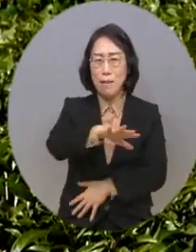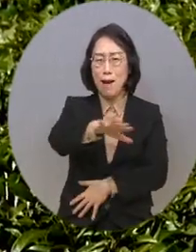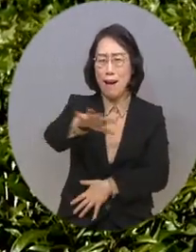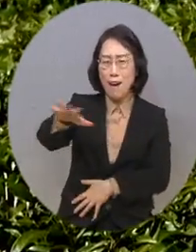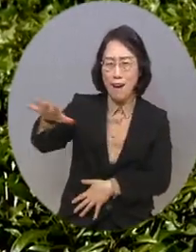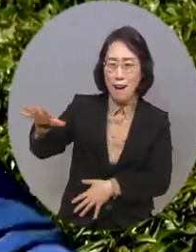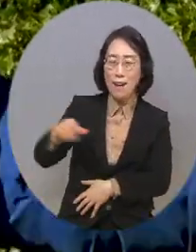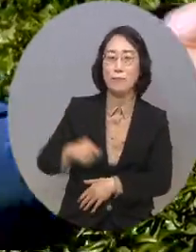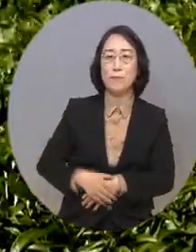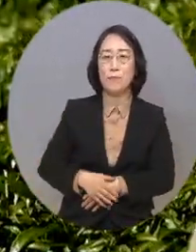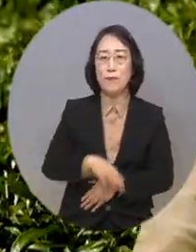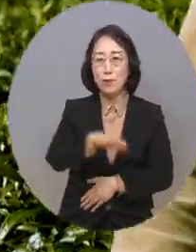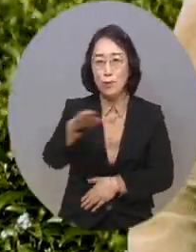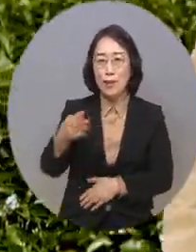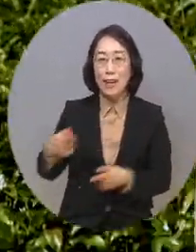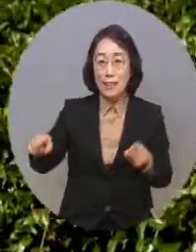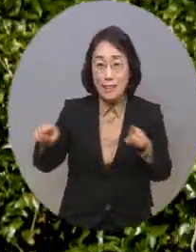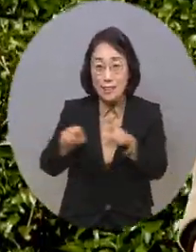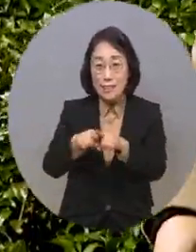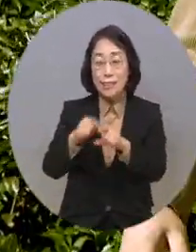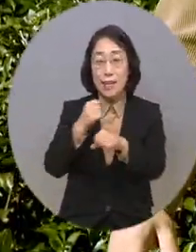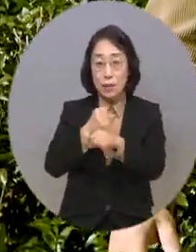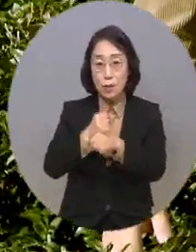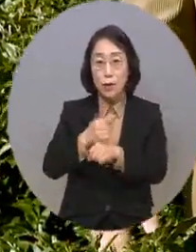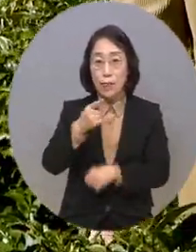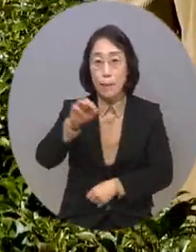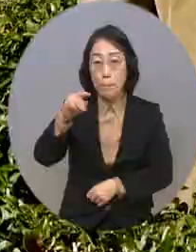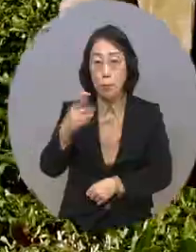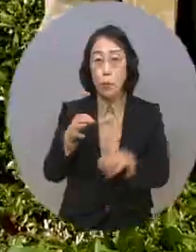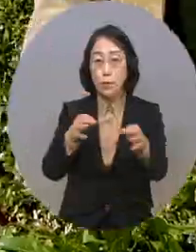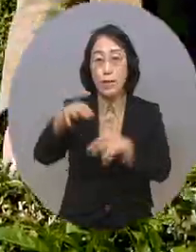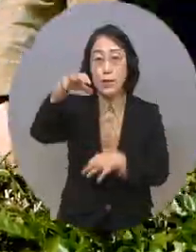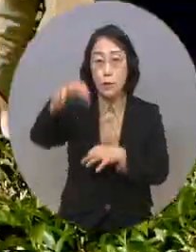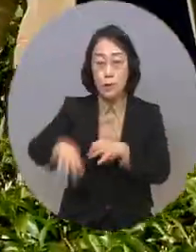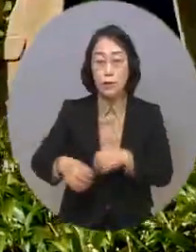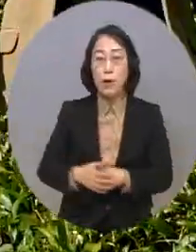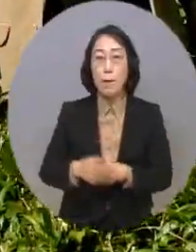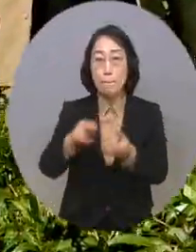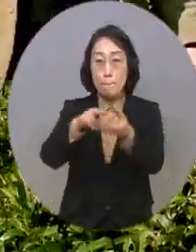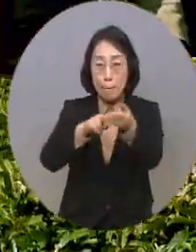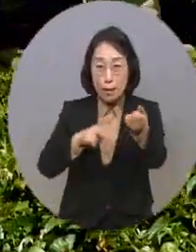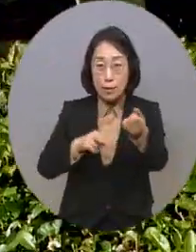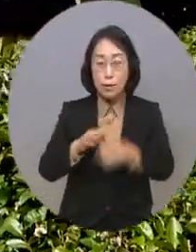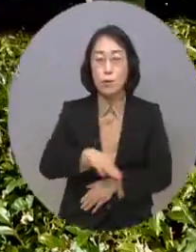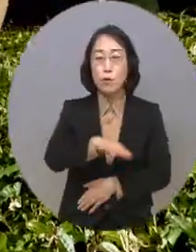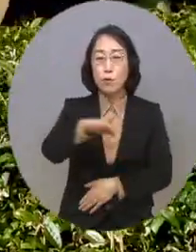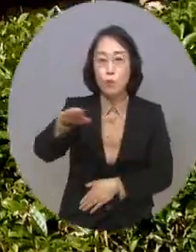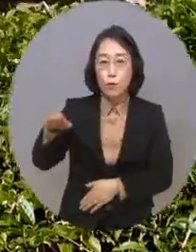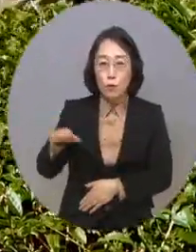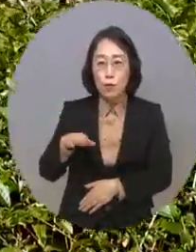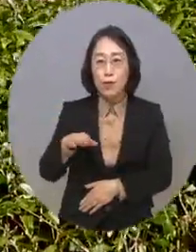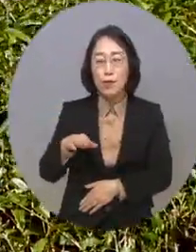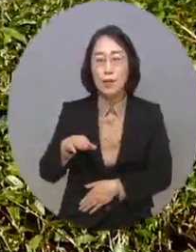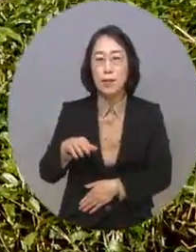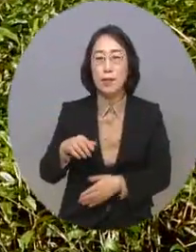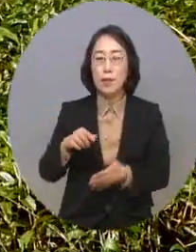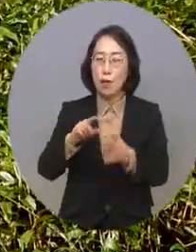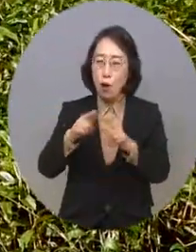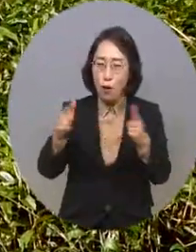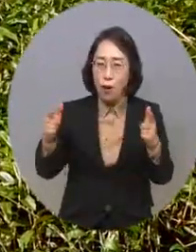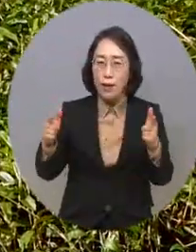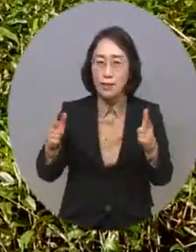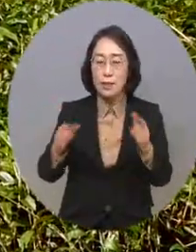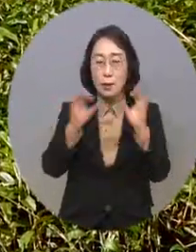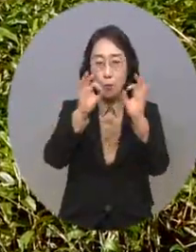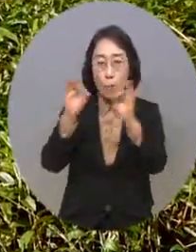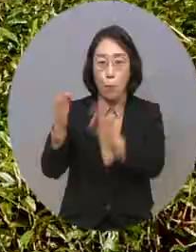전라남도와 국민한양TV가 손잡고 남도장터에서 판매하고 있는 우리의 사랑스러운 물건을 직접 만나볼